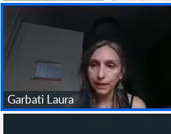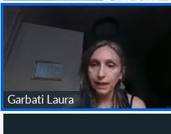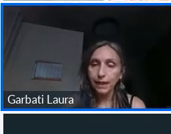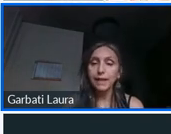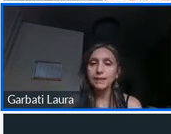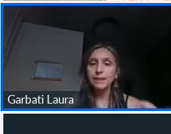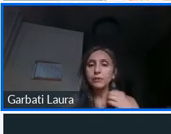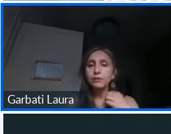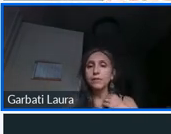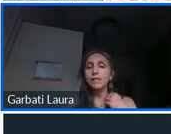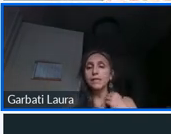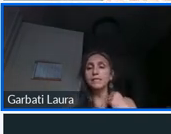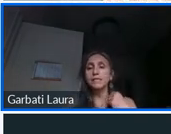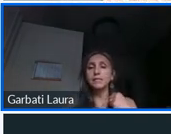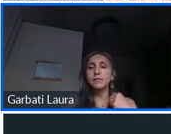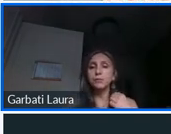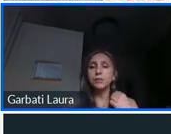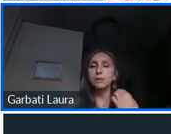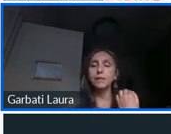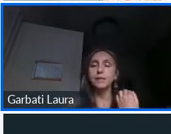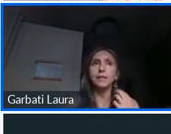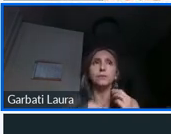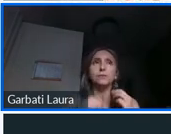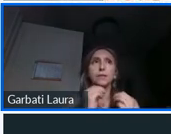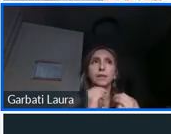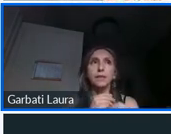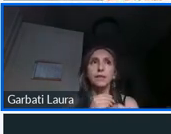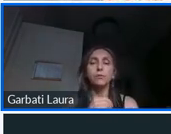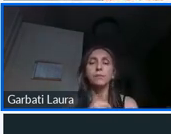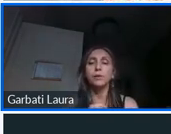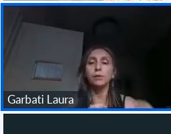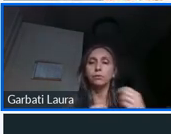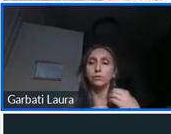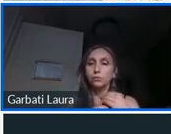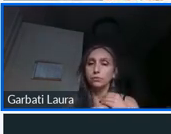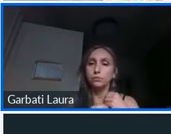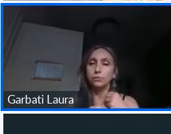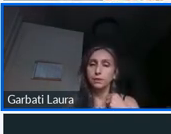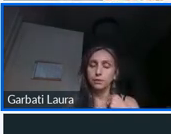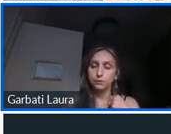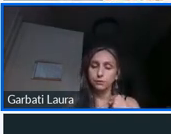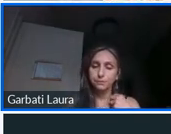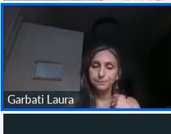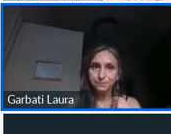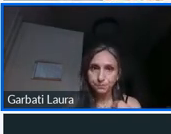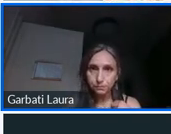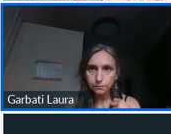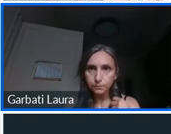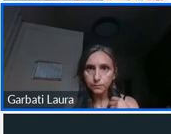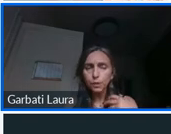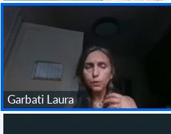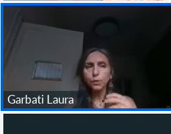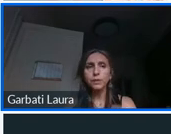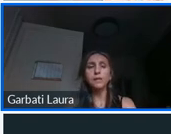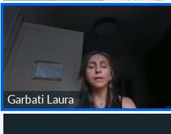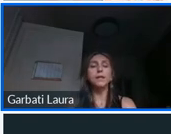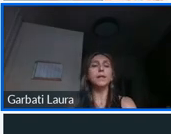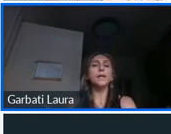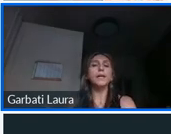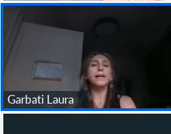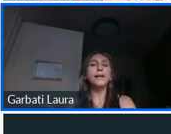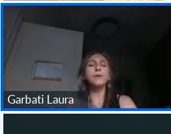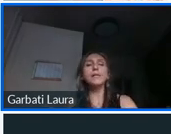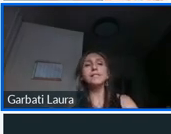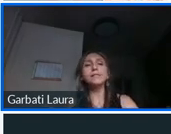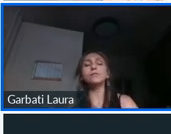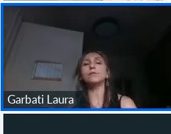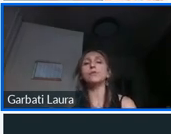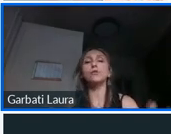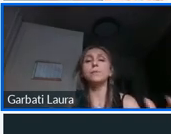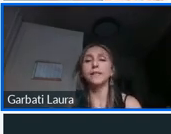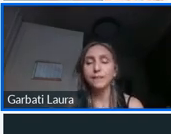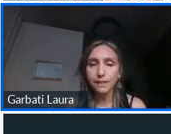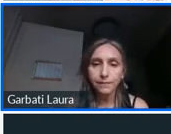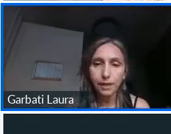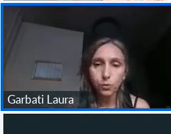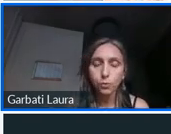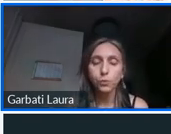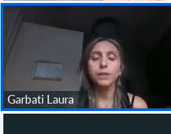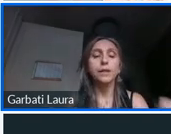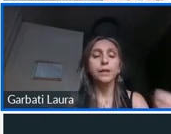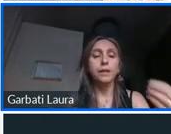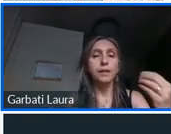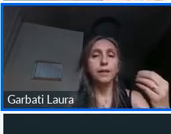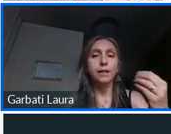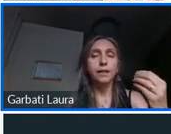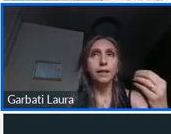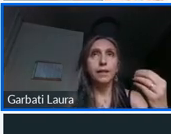di qualità, e devono essere resi disponibili gratuitamente o al mero costo di utilizzo. Quindi, e questi sono gli obiettivi